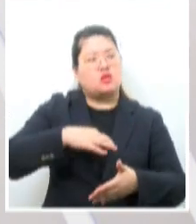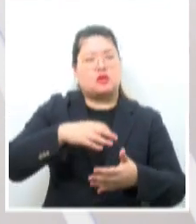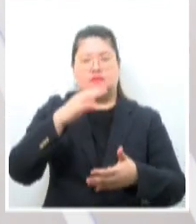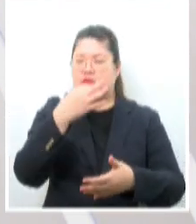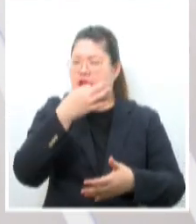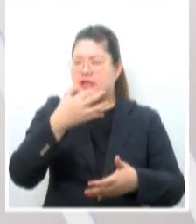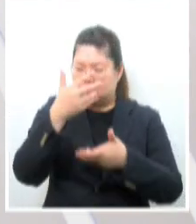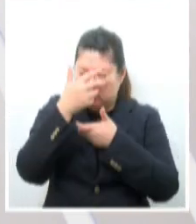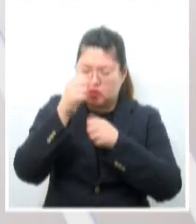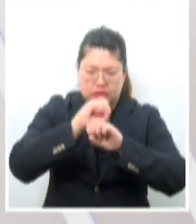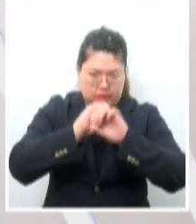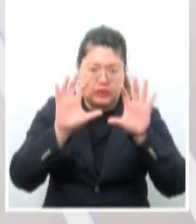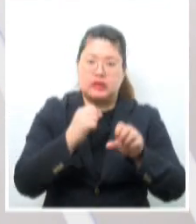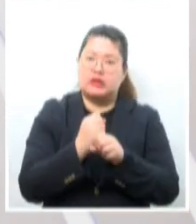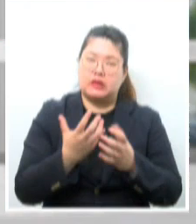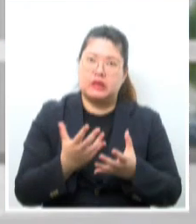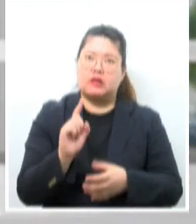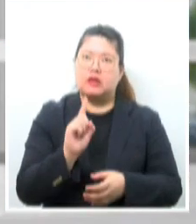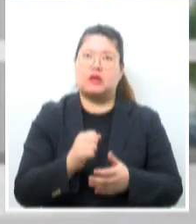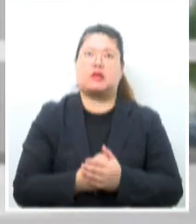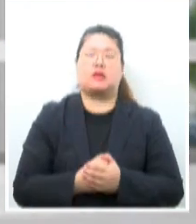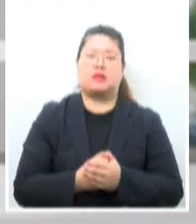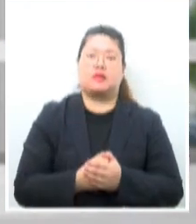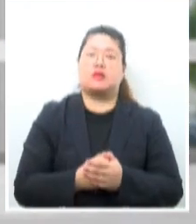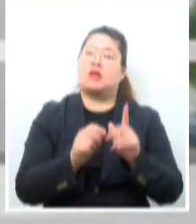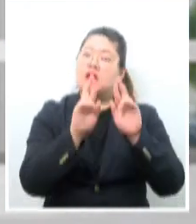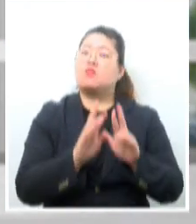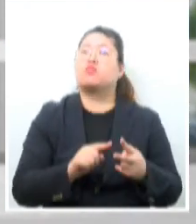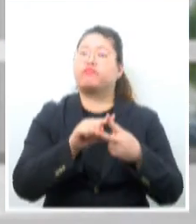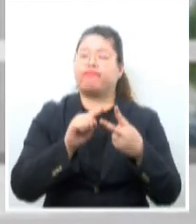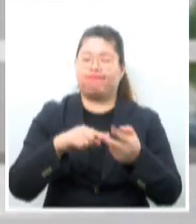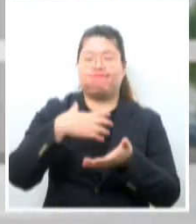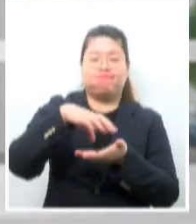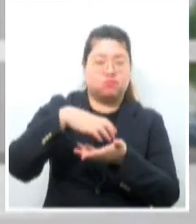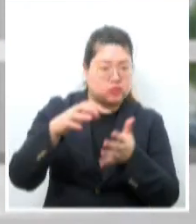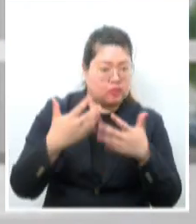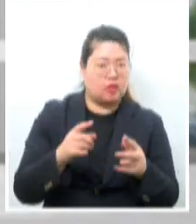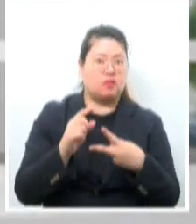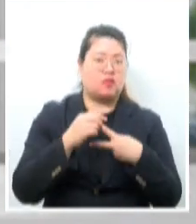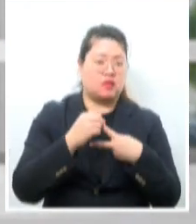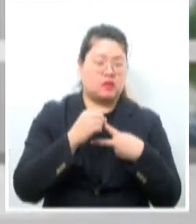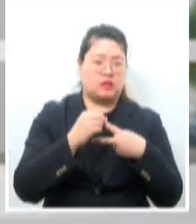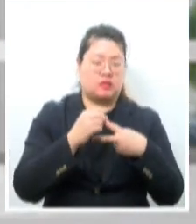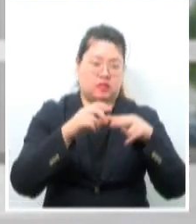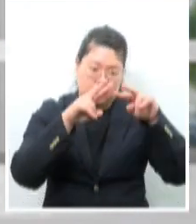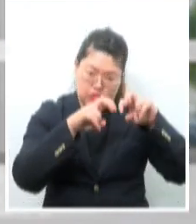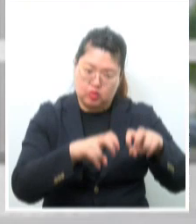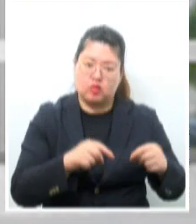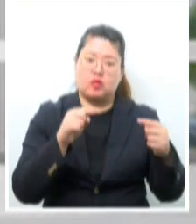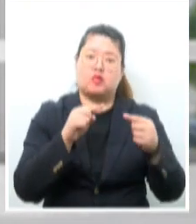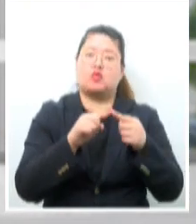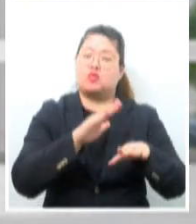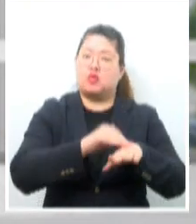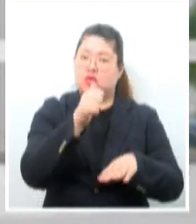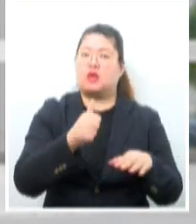เองเพิ่มมากขึ้นค่ะ ครับทุกท่านได้ยินทั้ง2ระบบไปเรียบร้อยแล้วนะครับสำหรับระบบแรกระบบสำรวจแววความสามารถพิเศษด้วยระบบอิเล็กทร